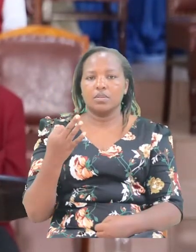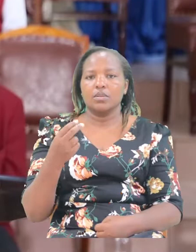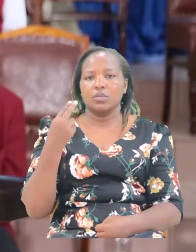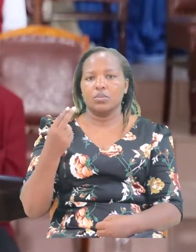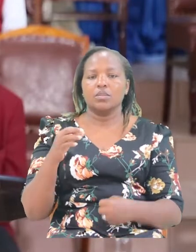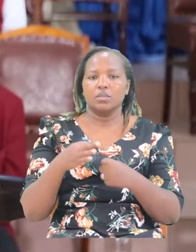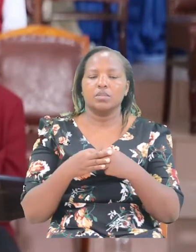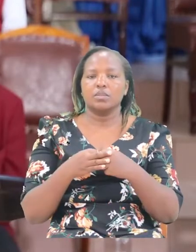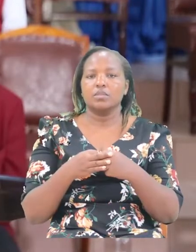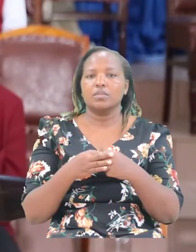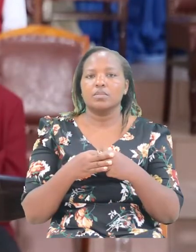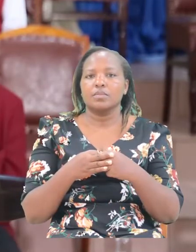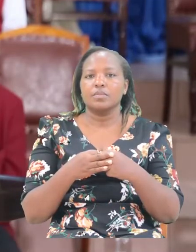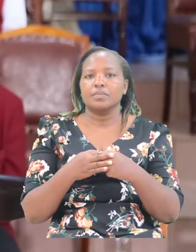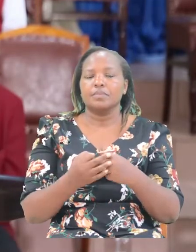3:28.